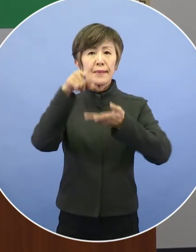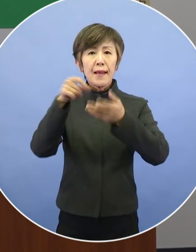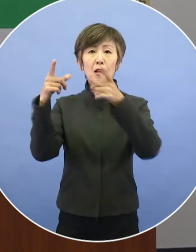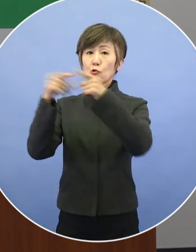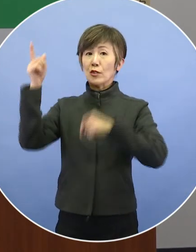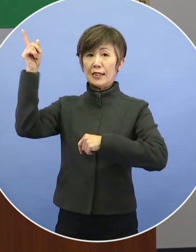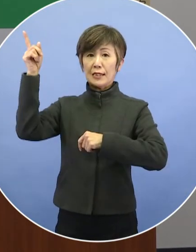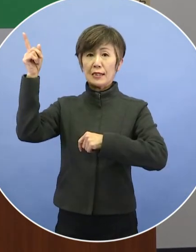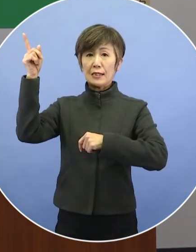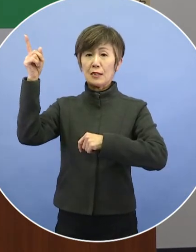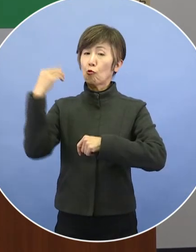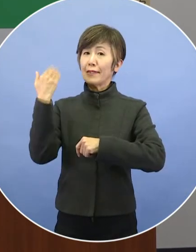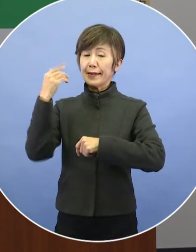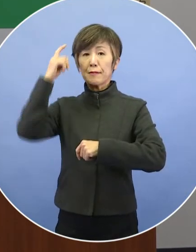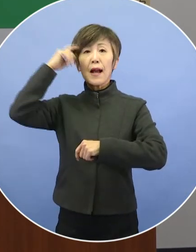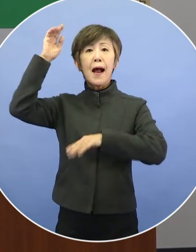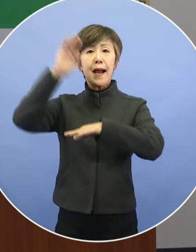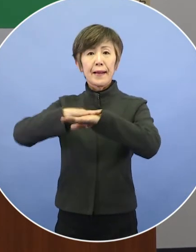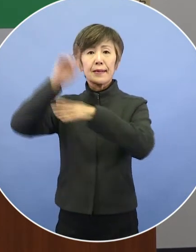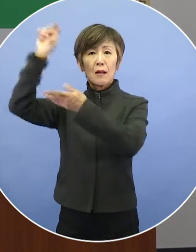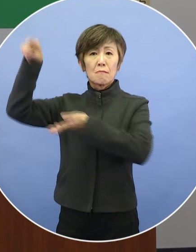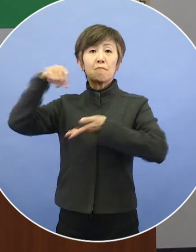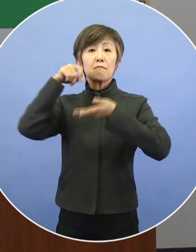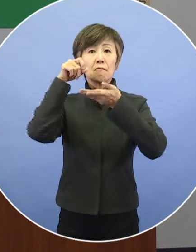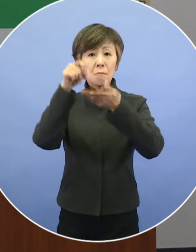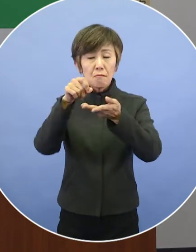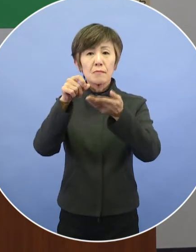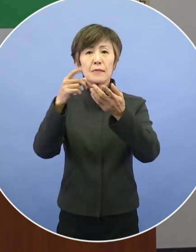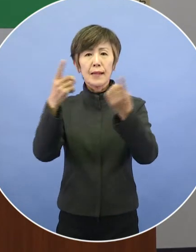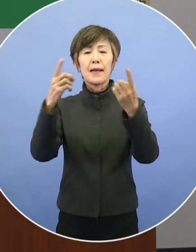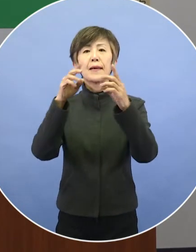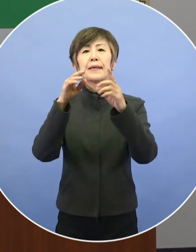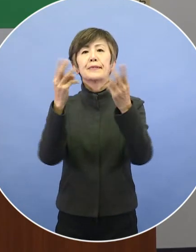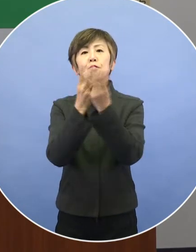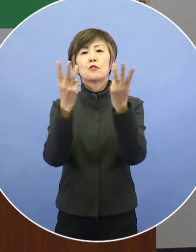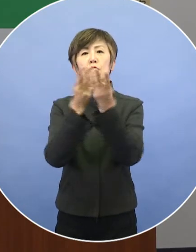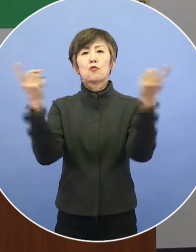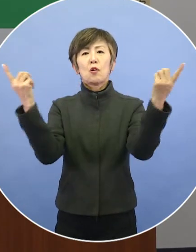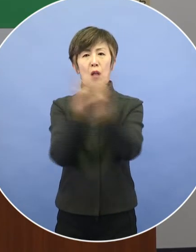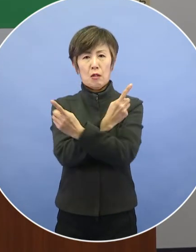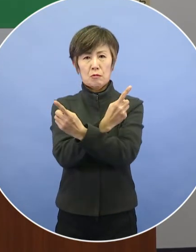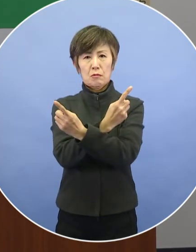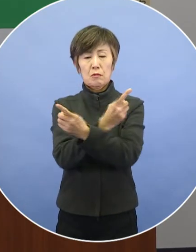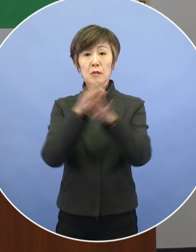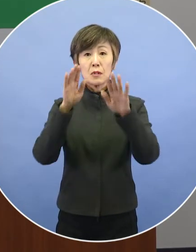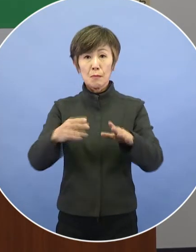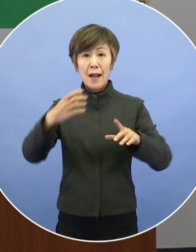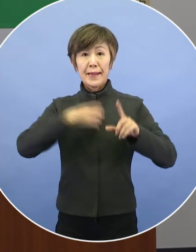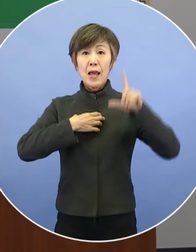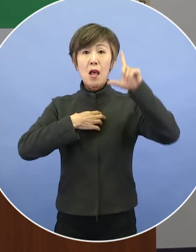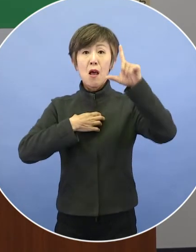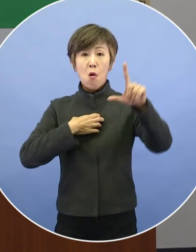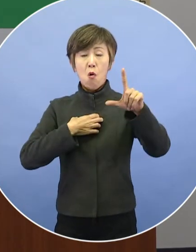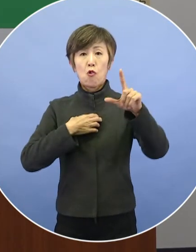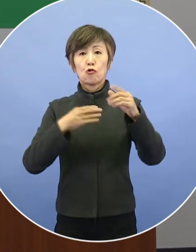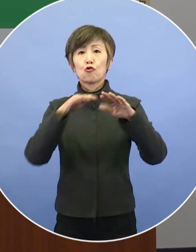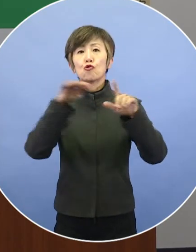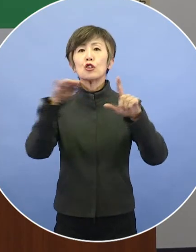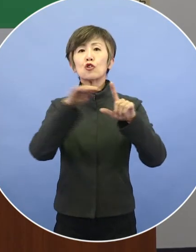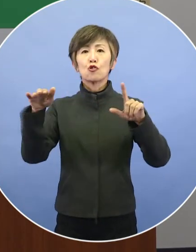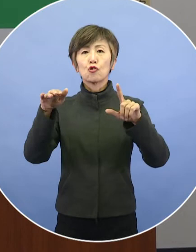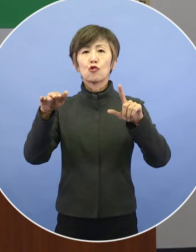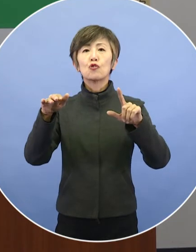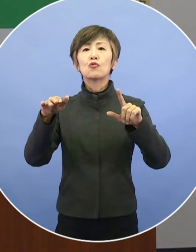また国の方のですね最近の考え方を踏まえましてこう変えさせていただこうと思っております警報の水準を今まで